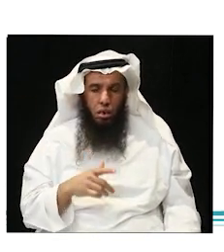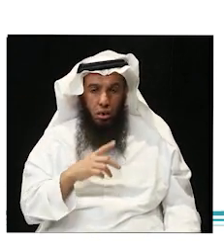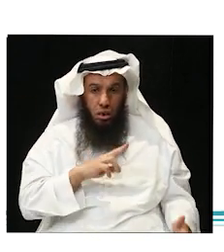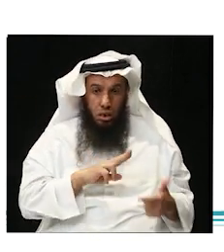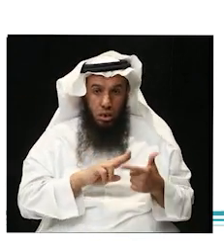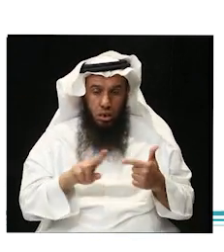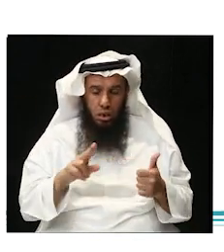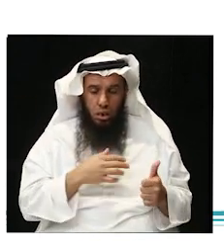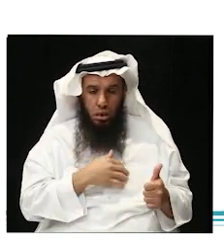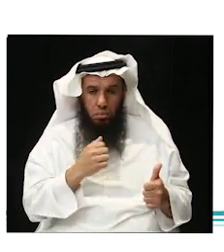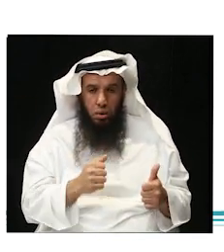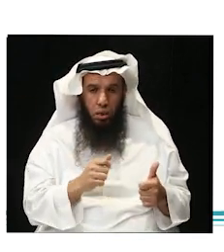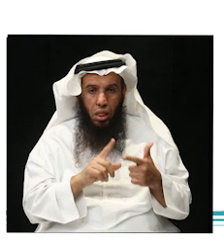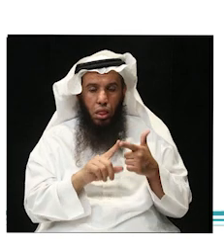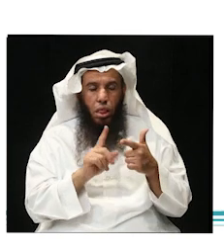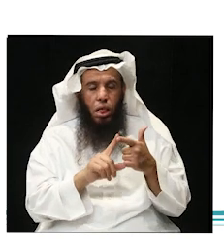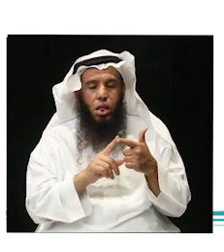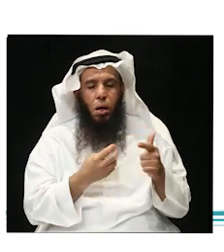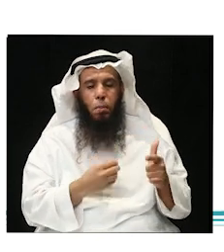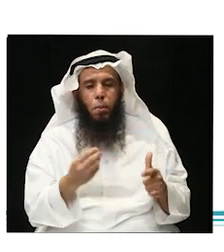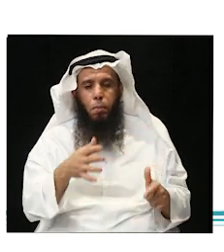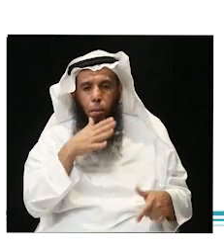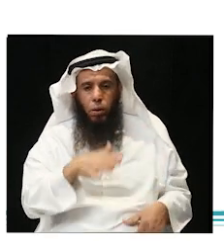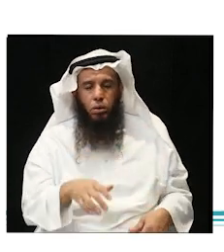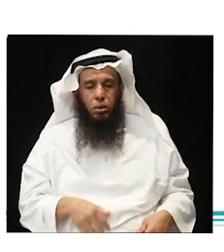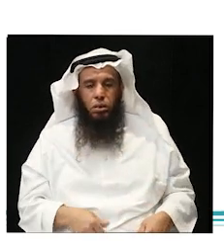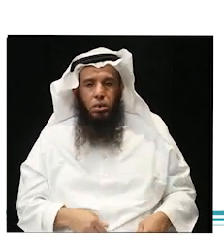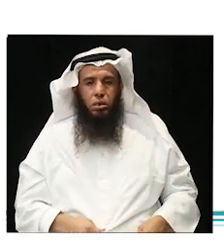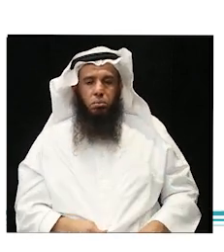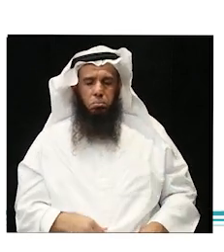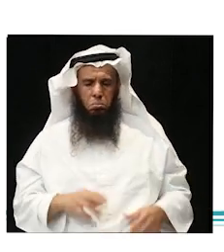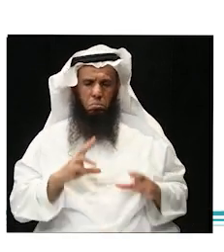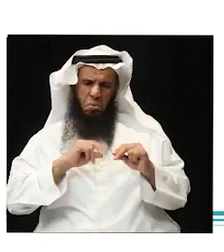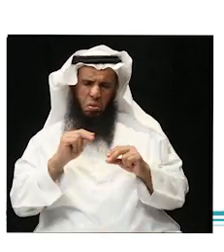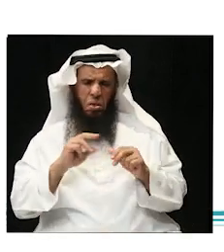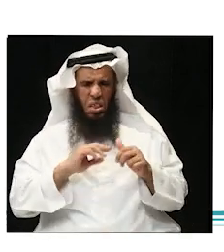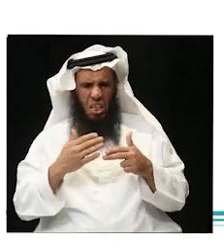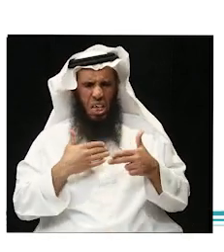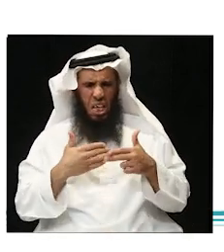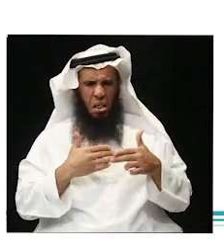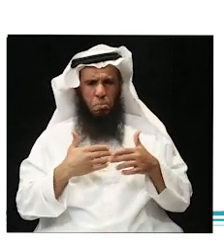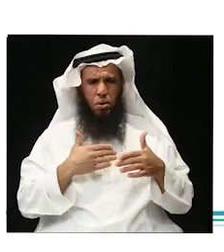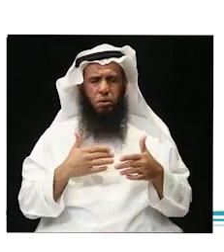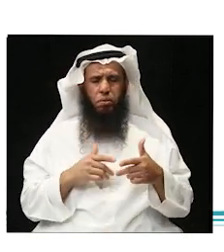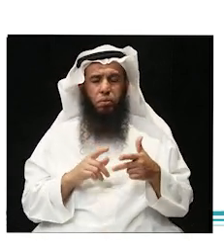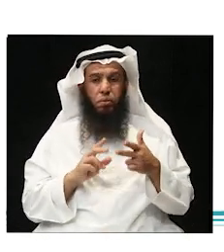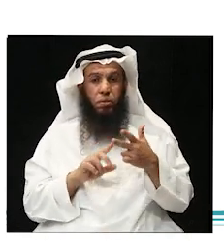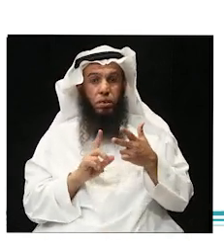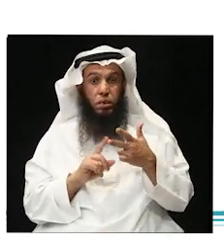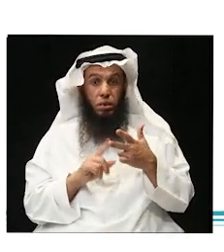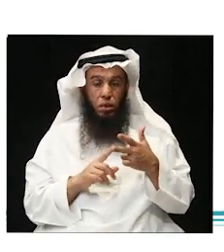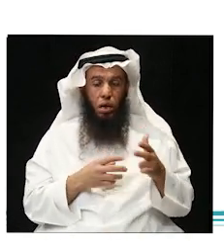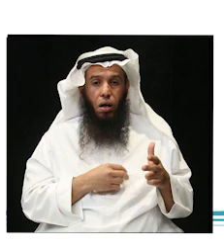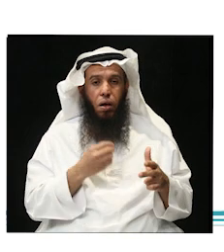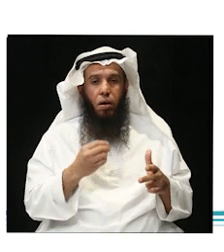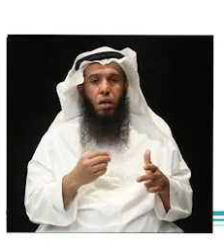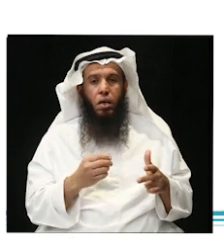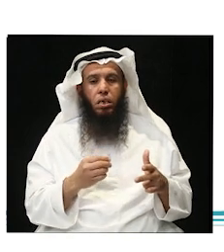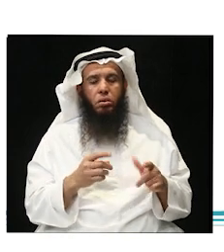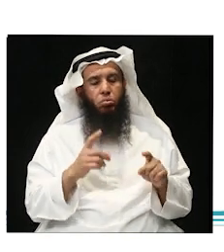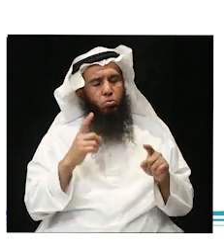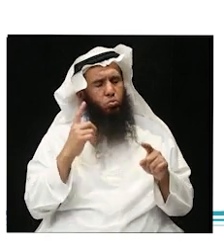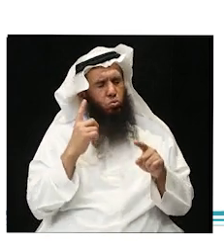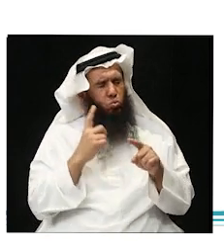يحب الإنسان مرء أو يتذلل لولي أو غيره كأنه يتذلل لله سبحانه وتعالى، وهذا